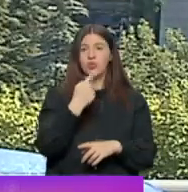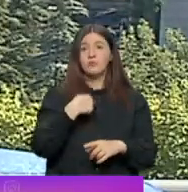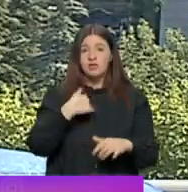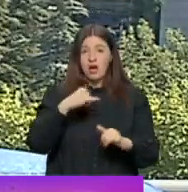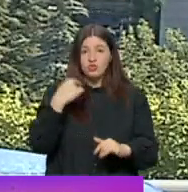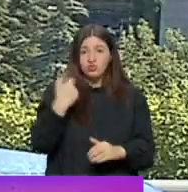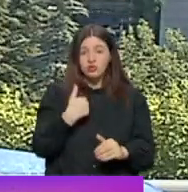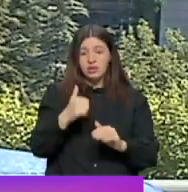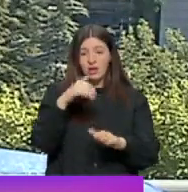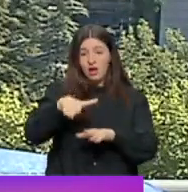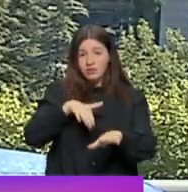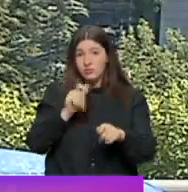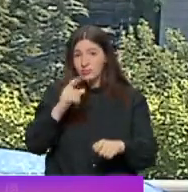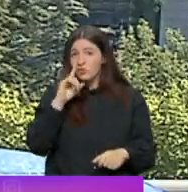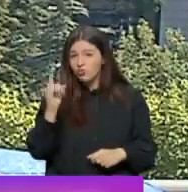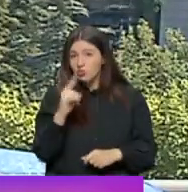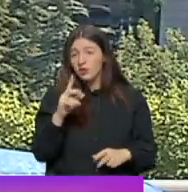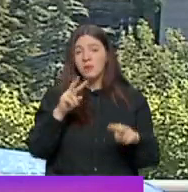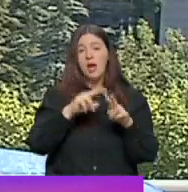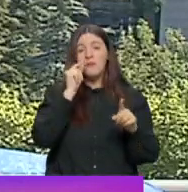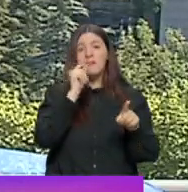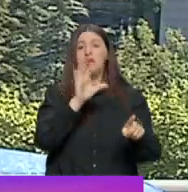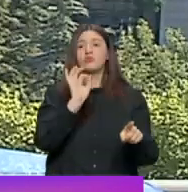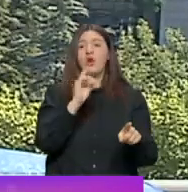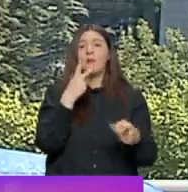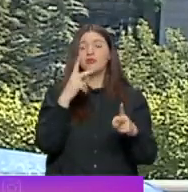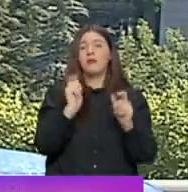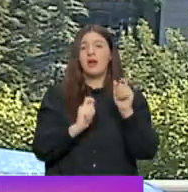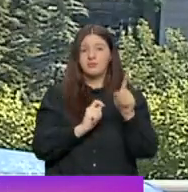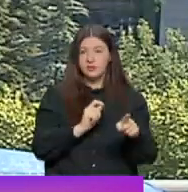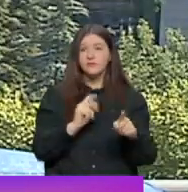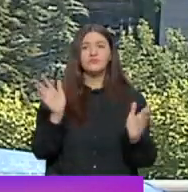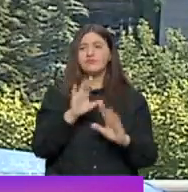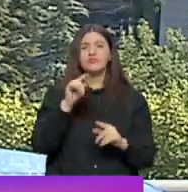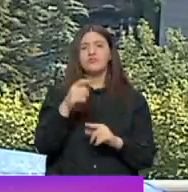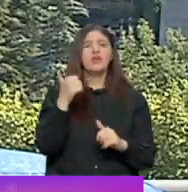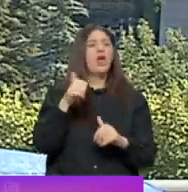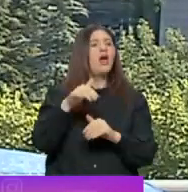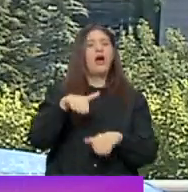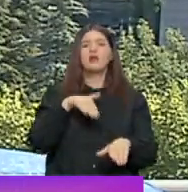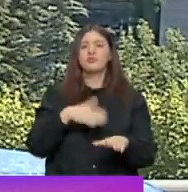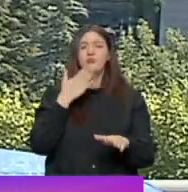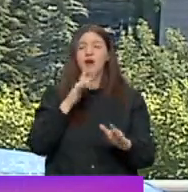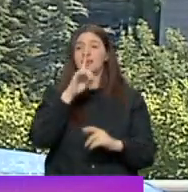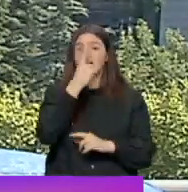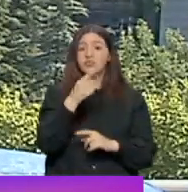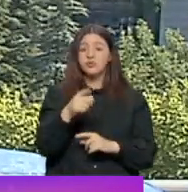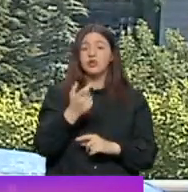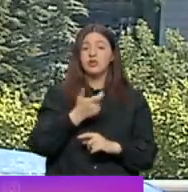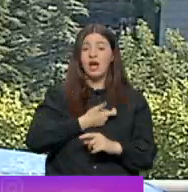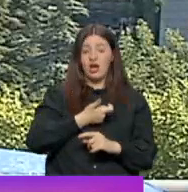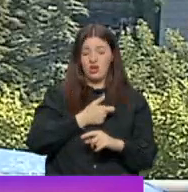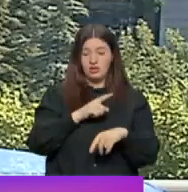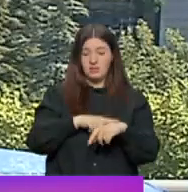düşünüyoruz. Geri adım atacak mıydı hükümet? Mahir Ünal şöyle bir açıklama yaptı. Hayır, burada bir geri adım yok. Yalnız bu yasama